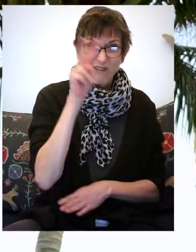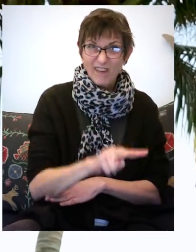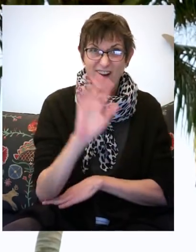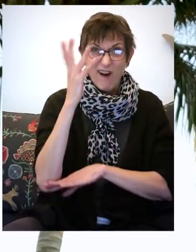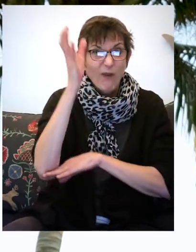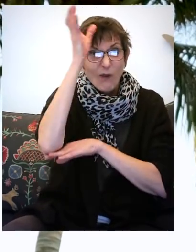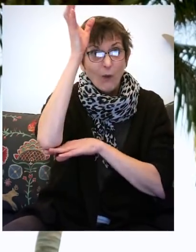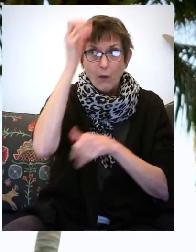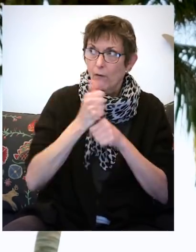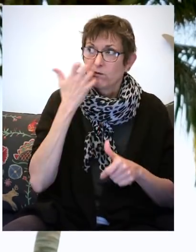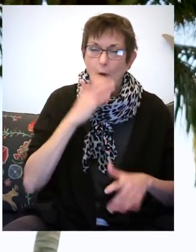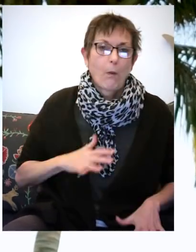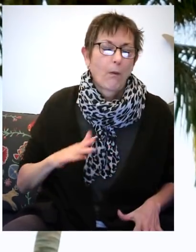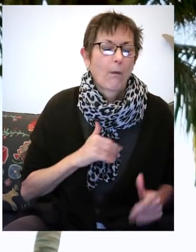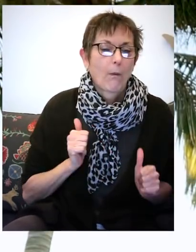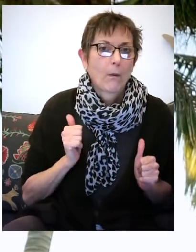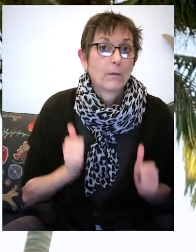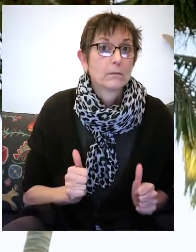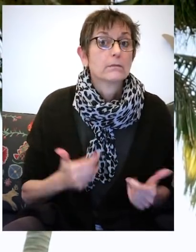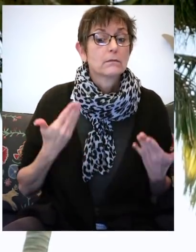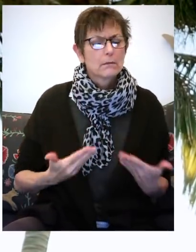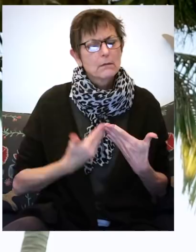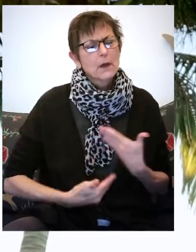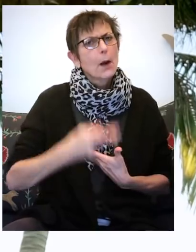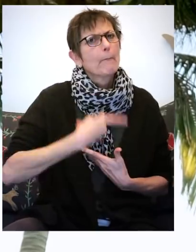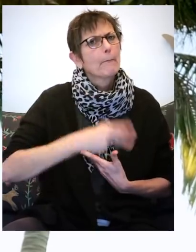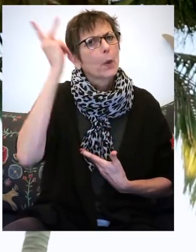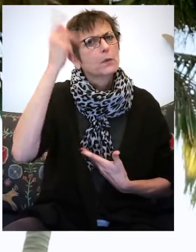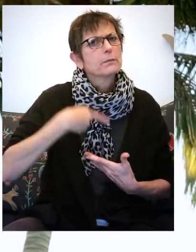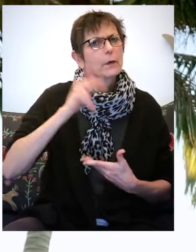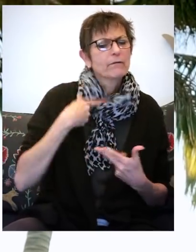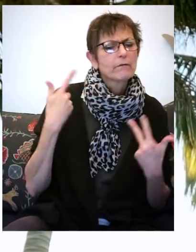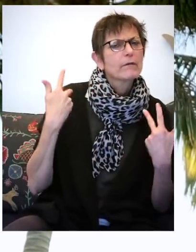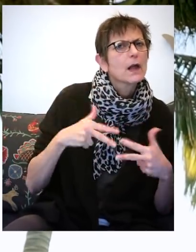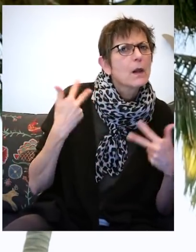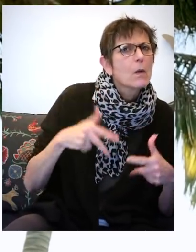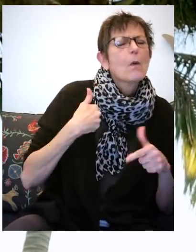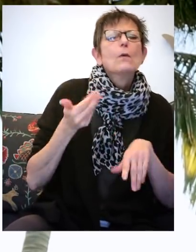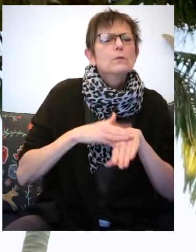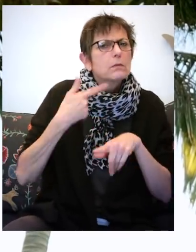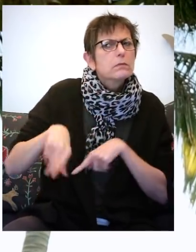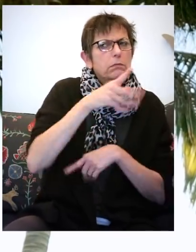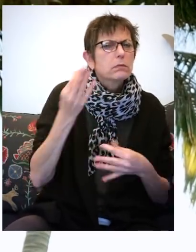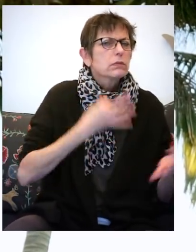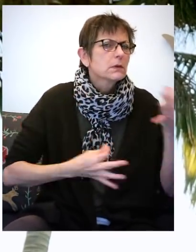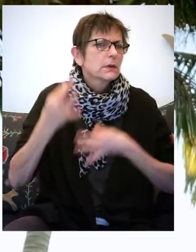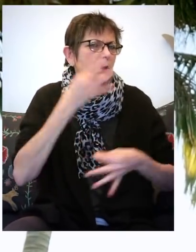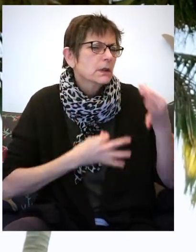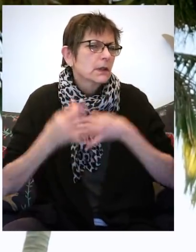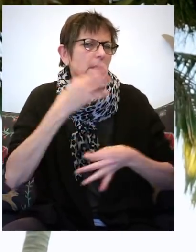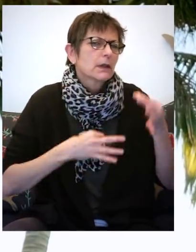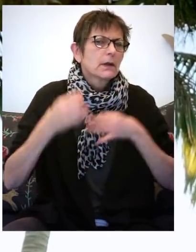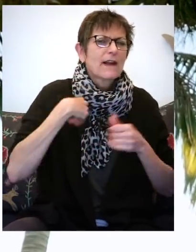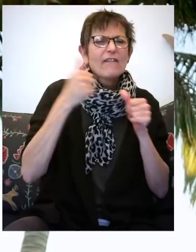vous pouvez le constater, et ceci est de la vraie chaleur de descente. Cette année sur la chaîne il y aura aussi plus de live, alors pas forcément avec le replay, parce que oui j'écoute ce que vous dites dans les sondages que je